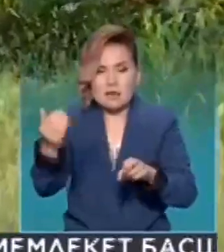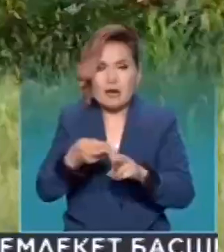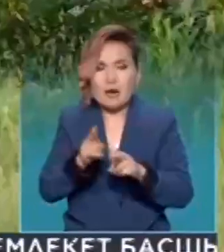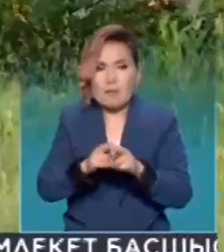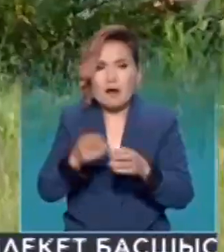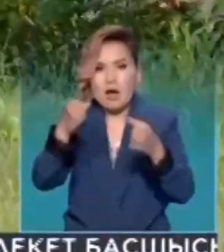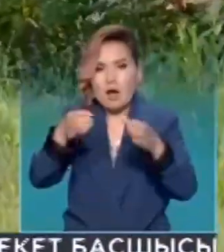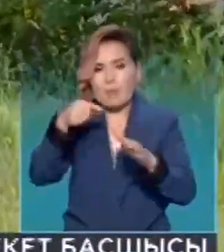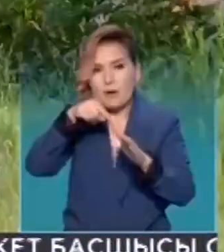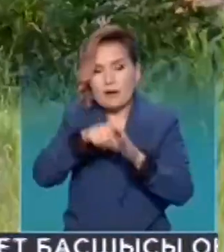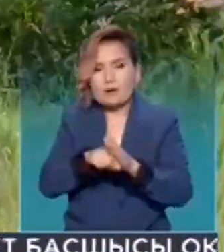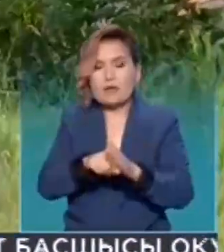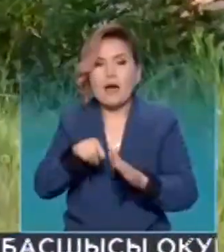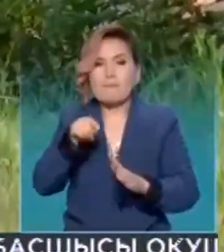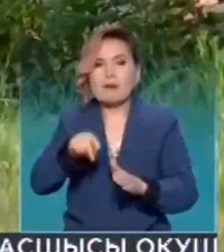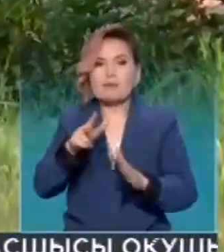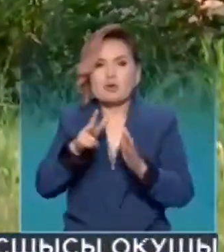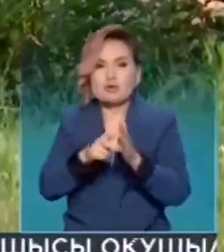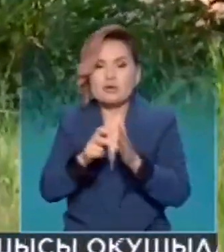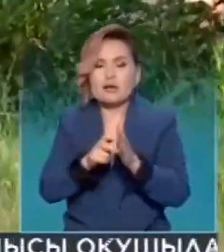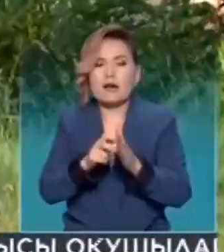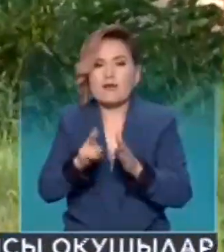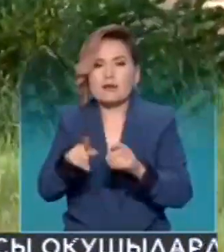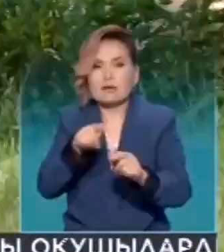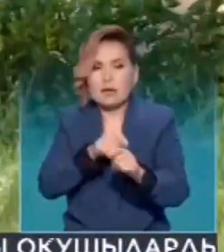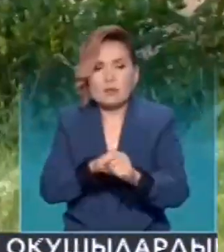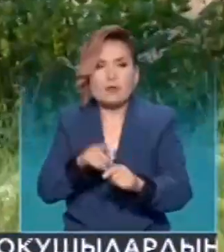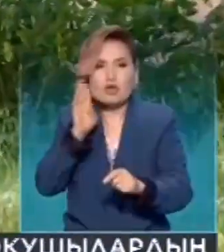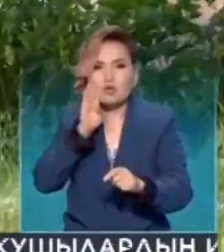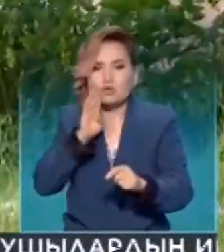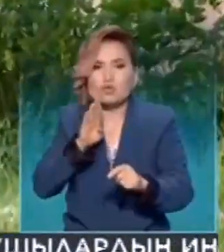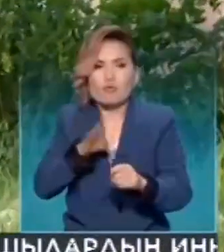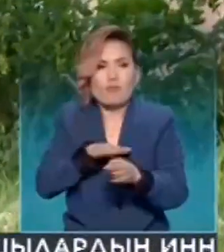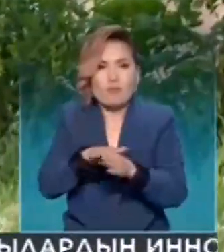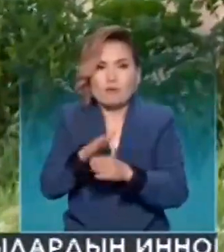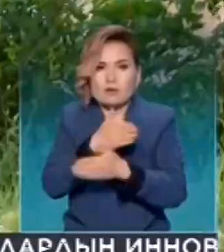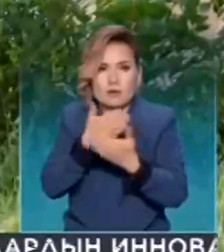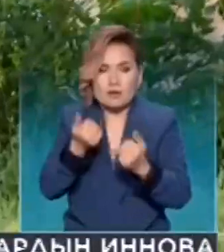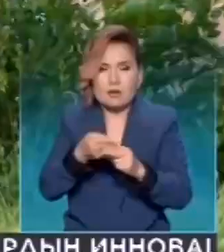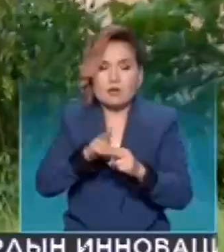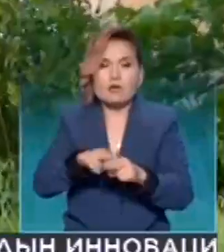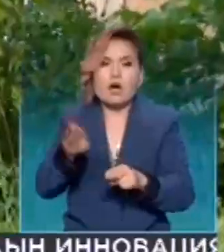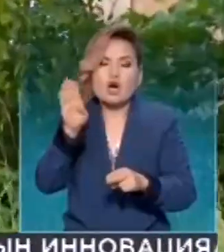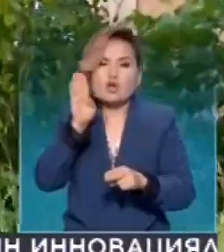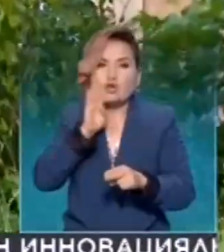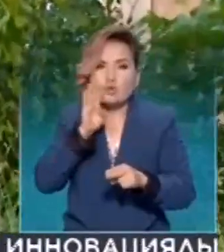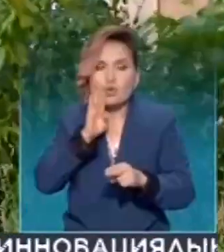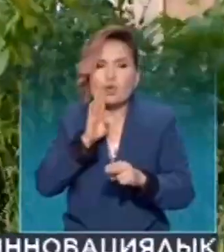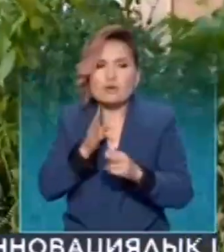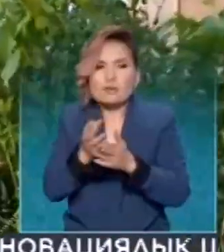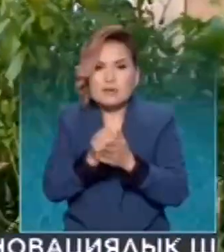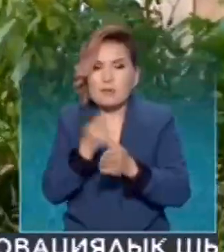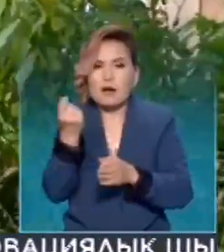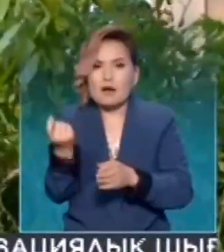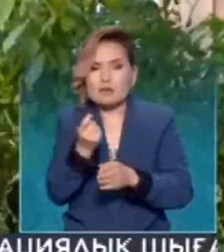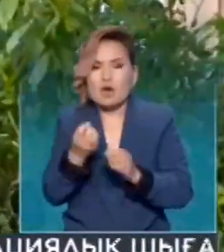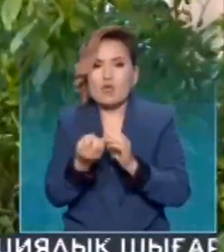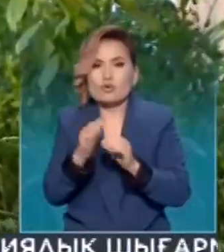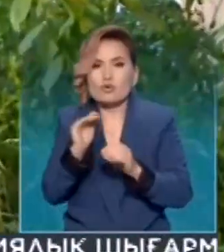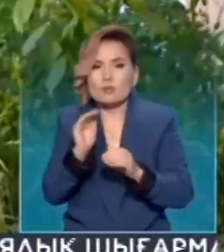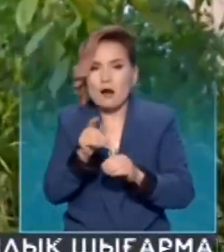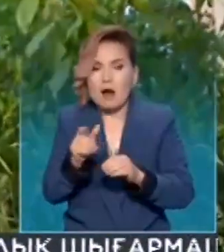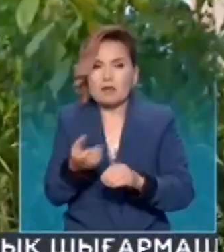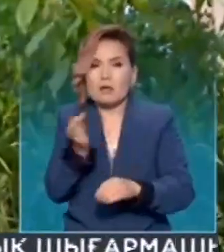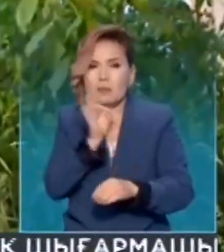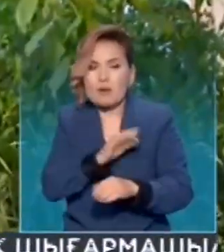Сыйымдылығы 1800 текше метр. Бірақ ешқашан лық толған емес. Өйткені мұндағы тіршілік нәрін 14 мыңнан астам адам тұтынады.